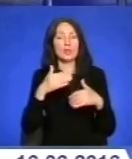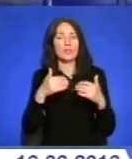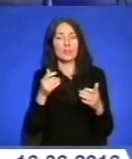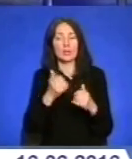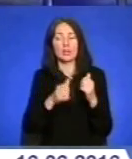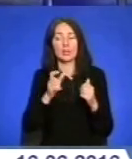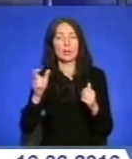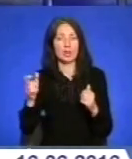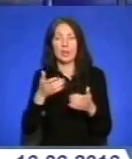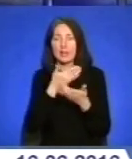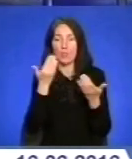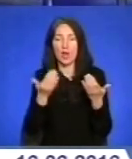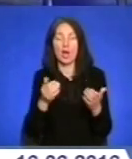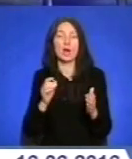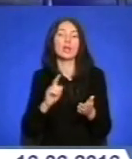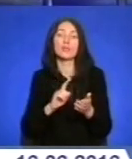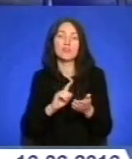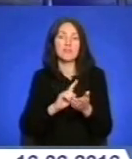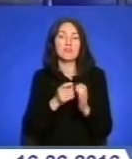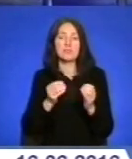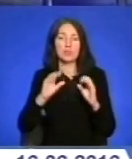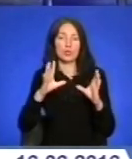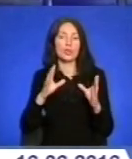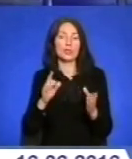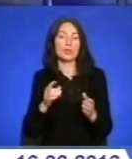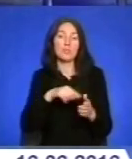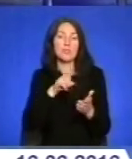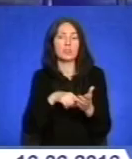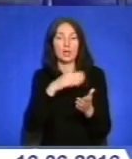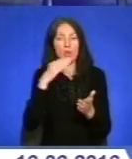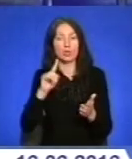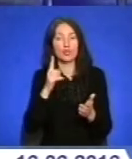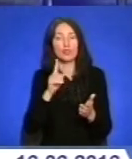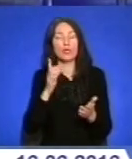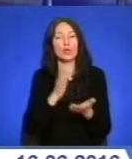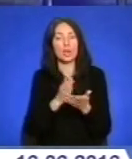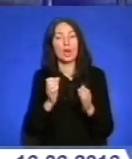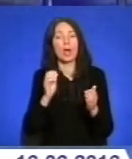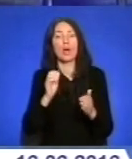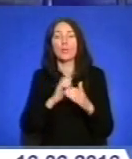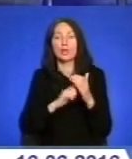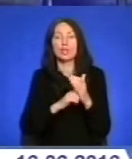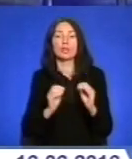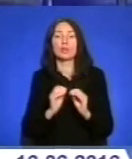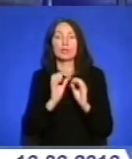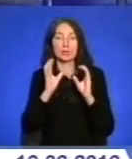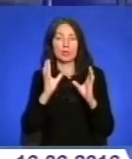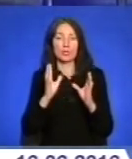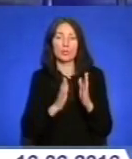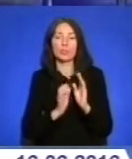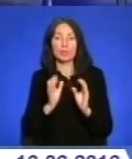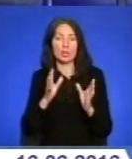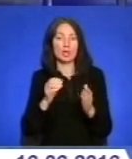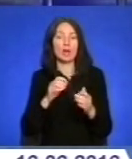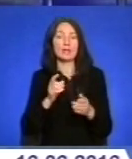немає, та різке подорожчання викликає хвилю запитань. Що стало причиною росту цін? Чи забезпечена наша область гречкою місцевого